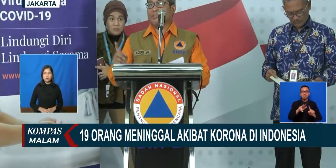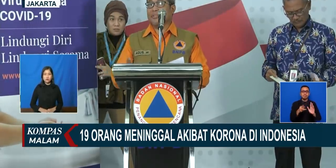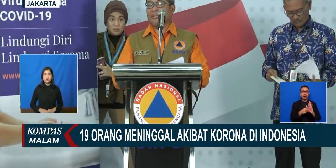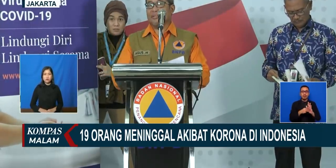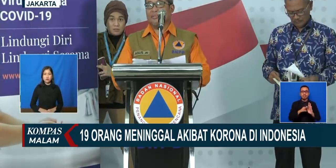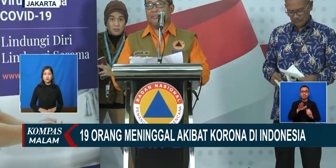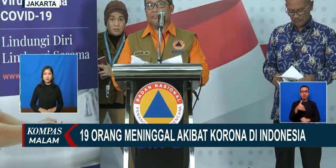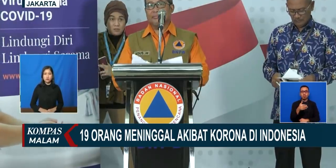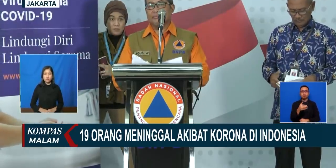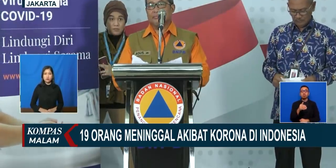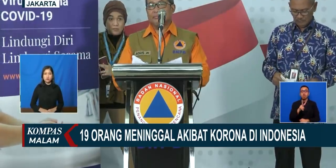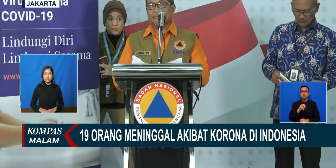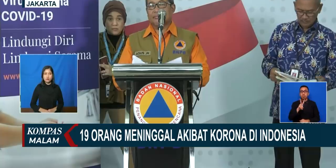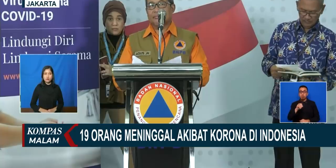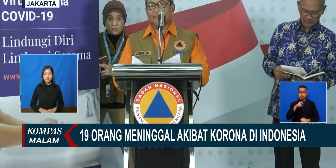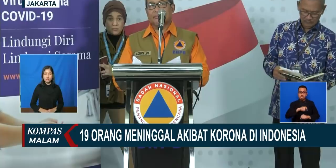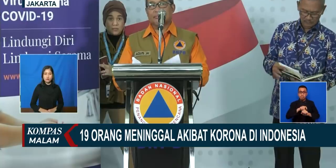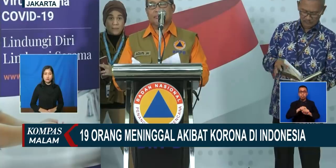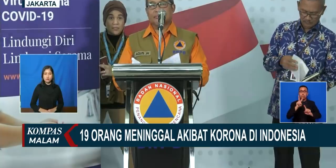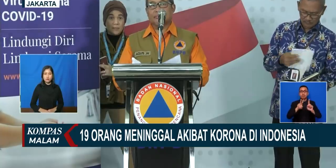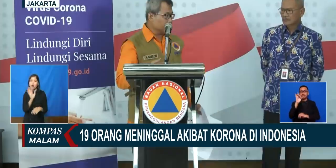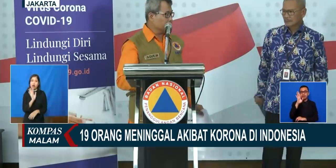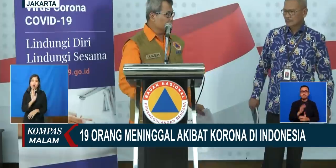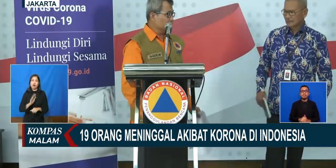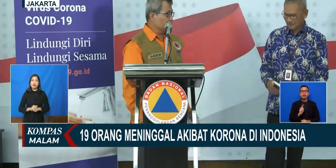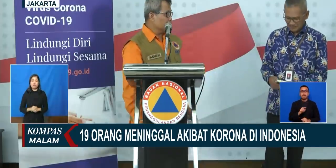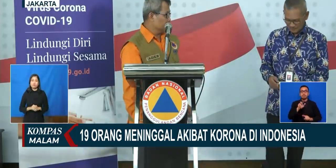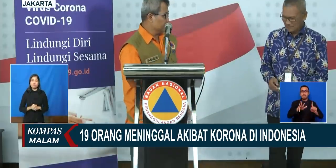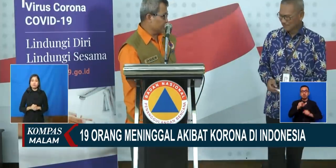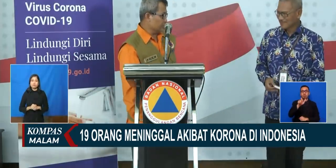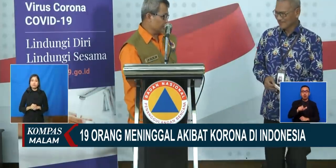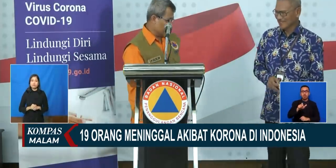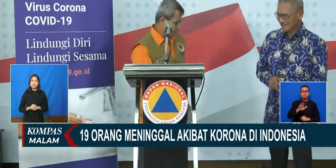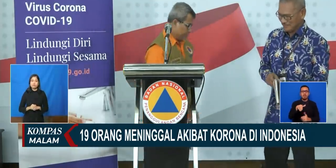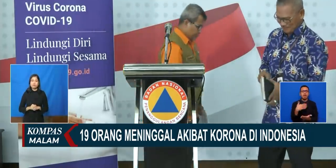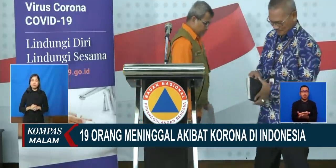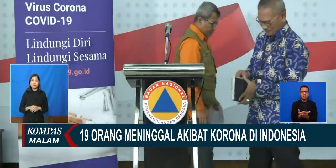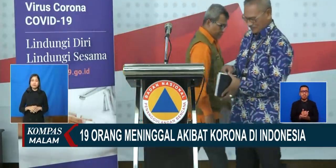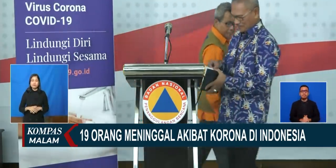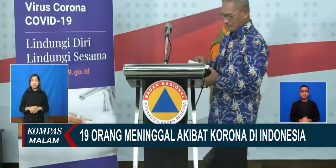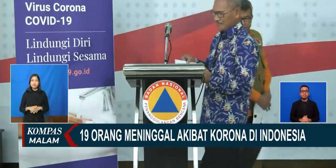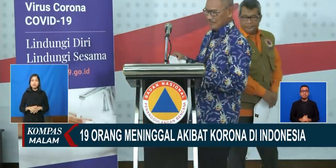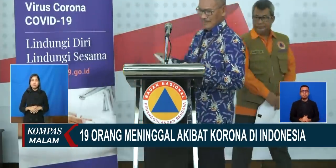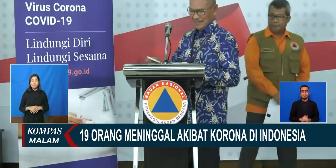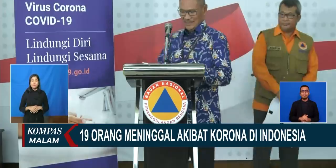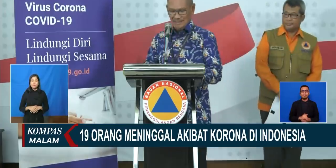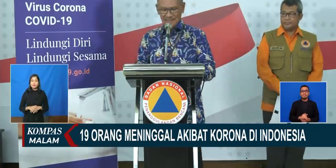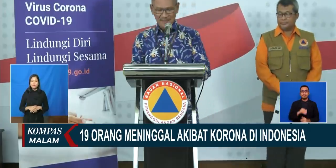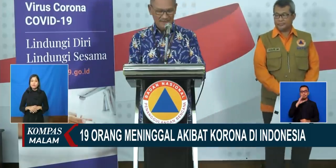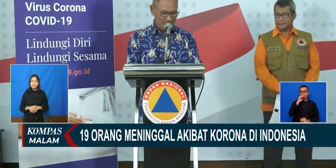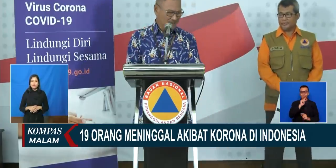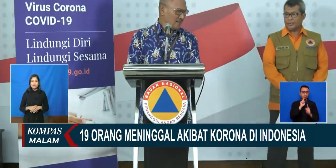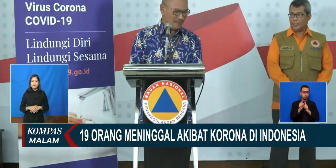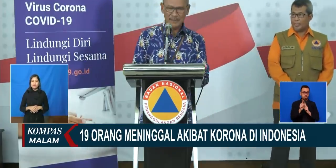pukul 1200 Waktu Indonesia Barat ada 19 pasien korona yang meninggal dunia juru bicara pemerintah untuk